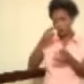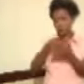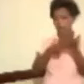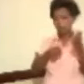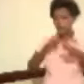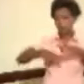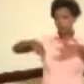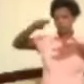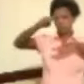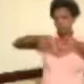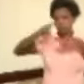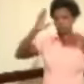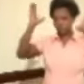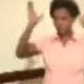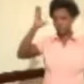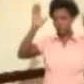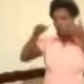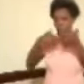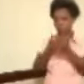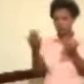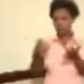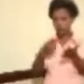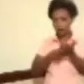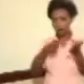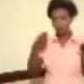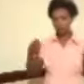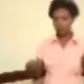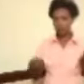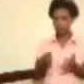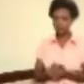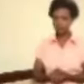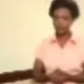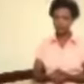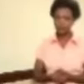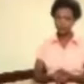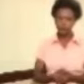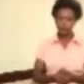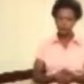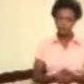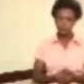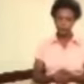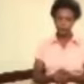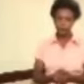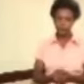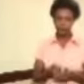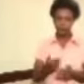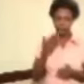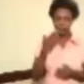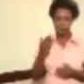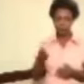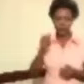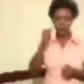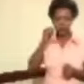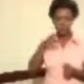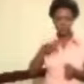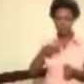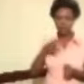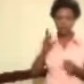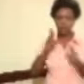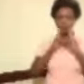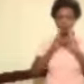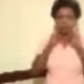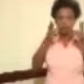augmenté sur le marché international. Madame Maniga, voilà. Après, commencez pour nous, s'il vous plaît. Trois minutes. Merci. Je crois que ça me gagne une minute là